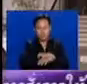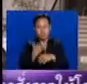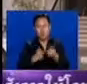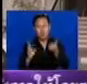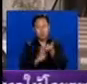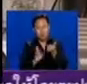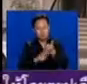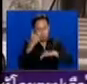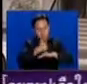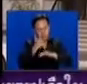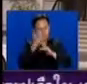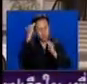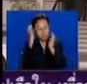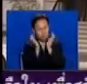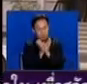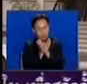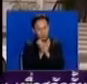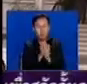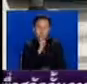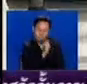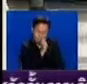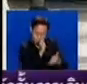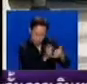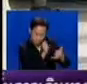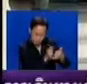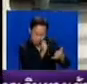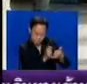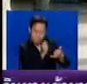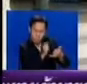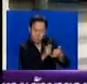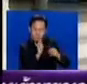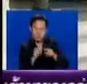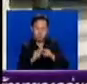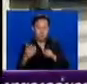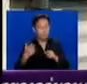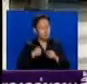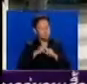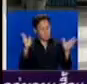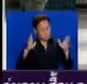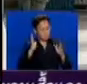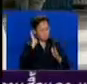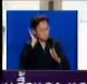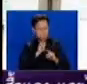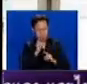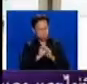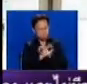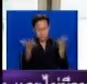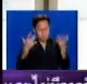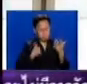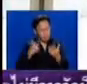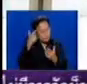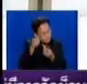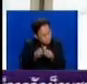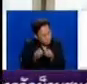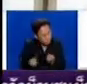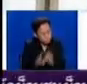ผู้บังคับการกองปราบปรามได้คุมตัวเคทองไปสอบสวนโดยนายเคทองนั้นปฏิเสธทุกข้อกล่าวหาทั้งข้อหายุยงปลุกปั่น